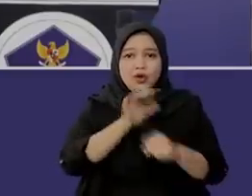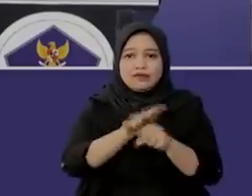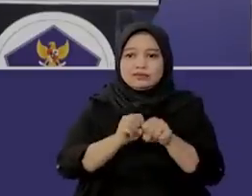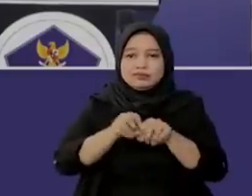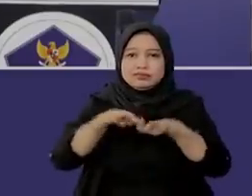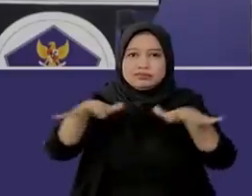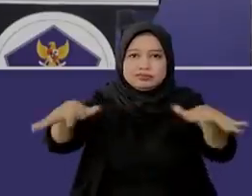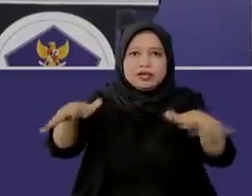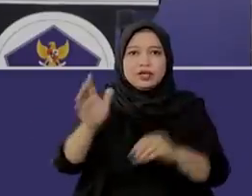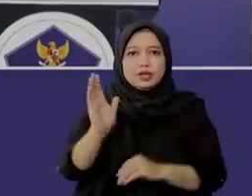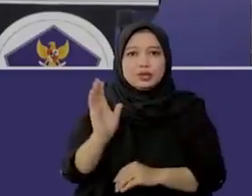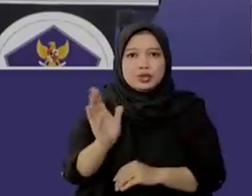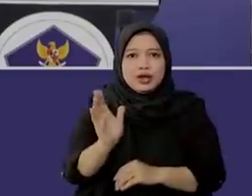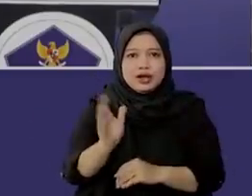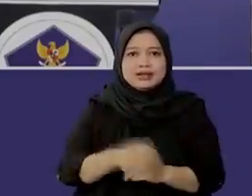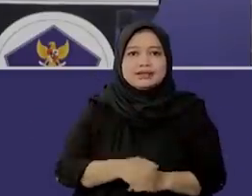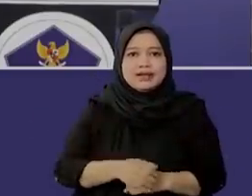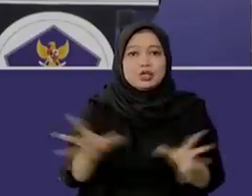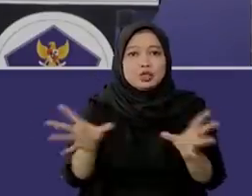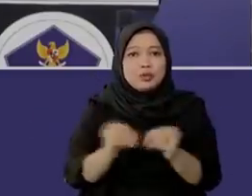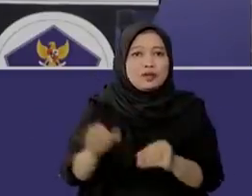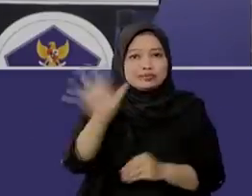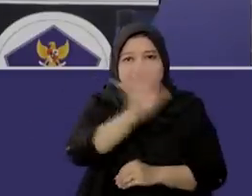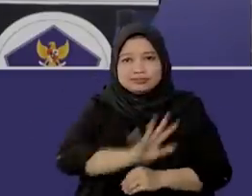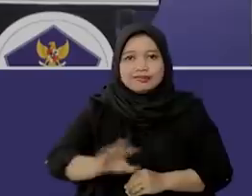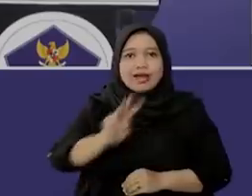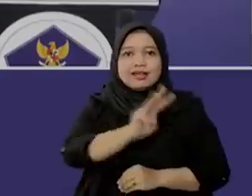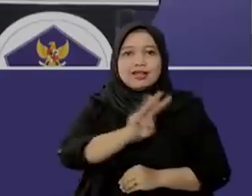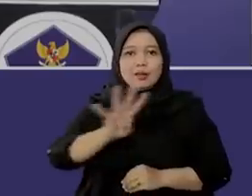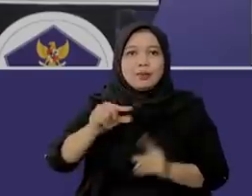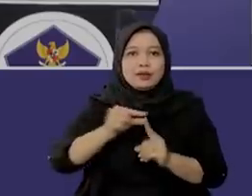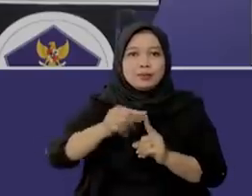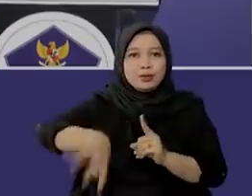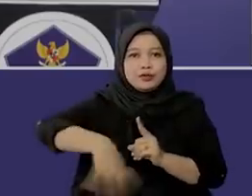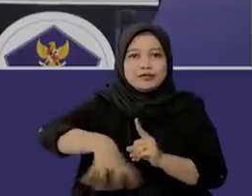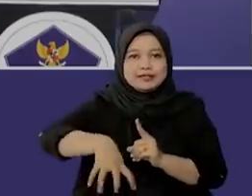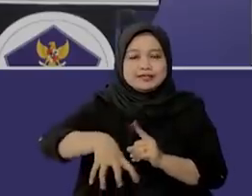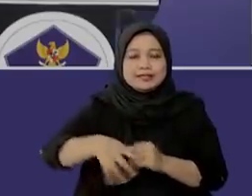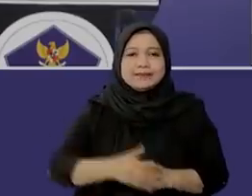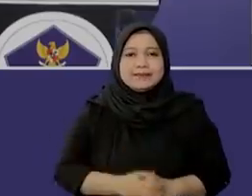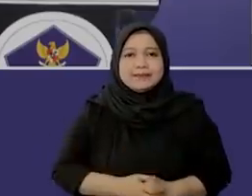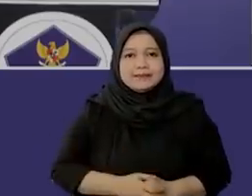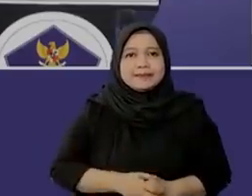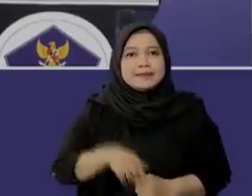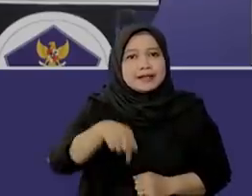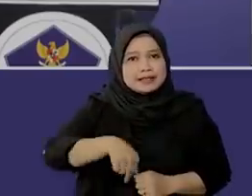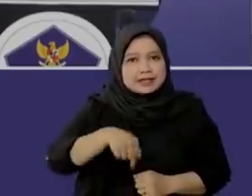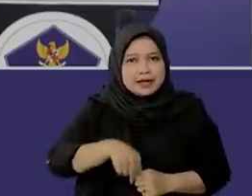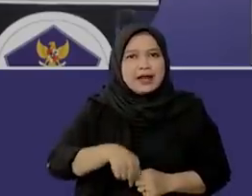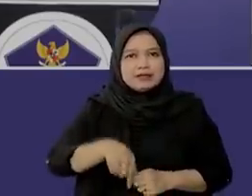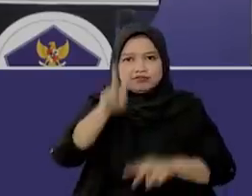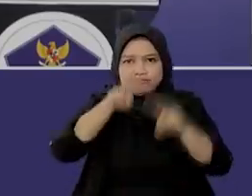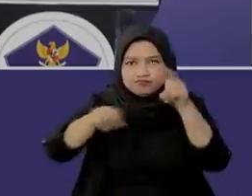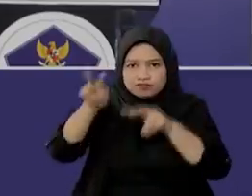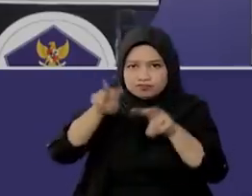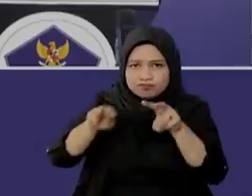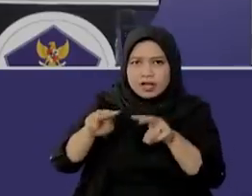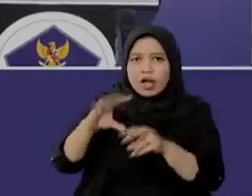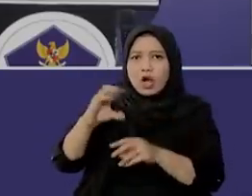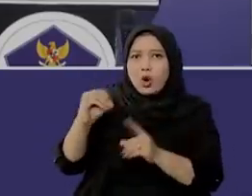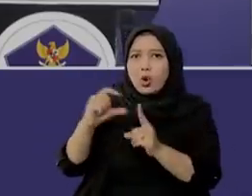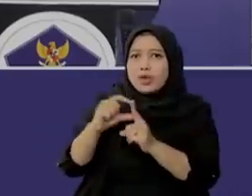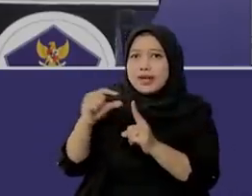copy 19 di 34 provinsi kita masih melakukan pemantauan terhadap OTP